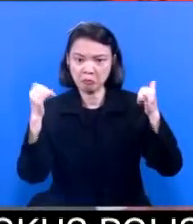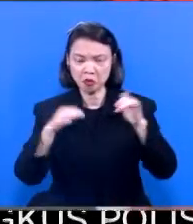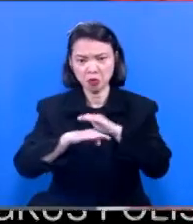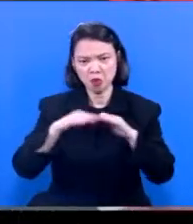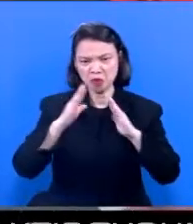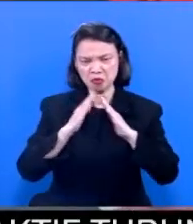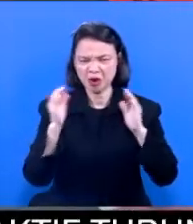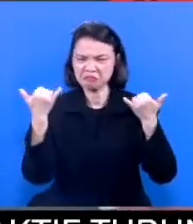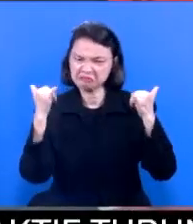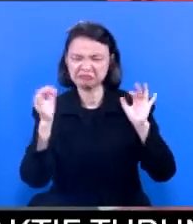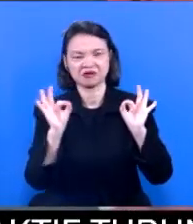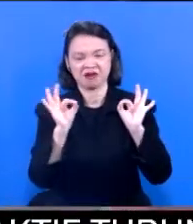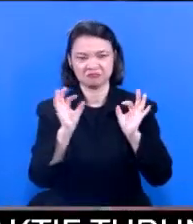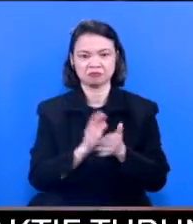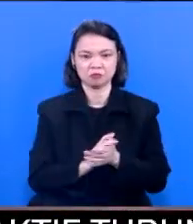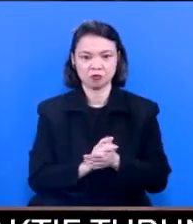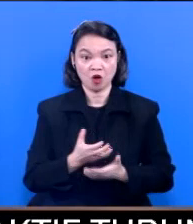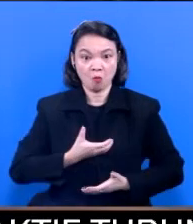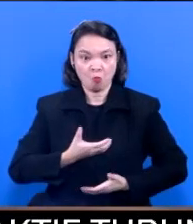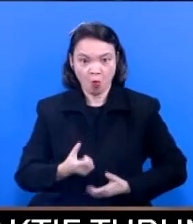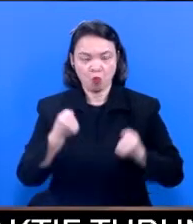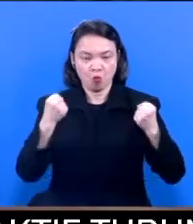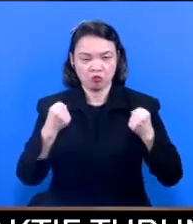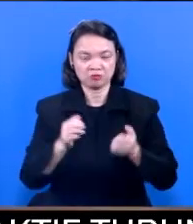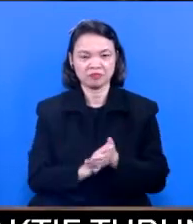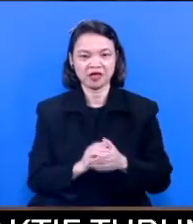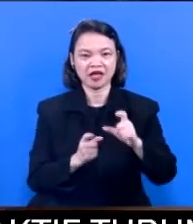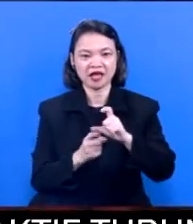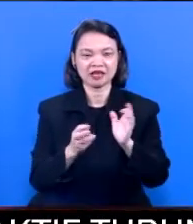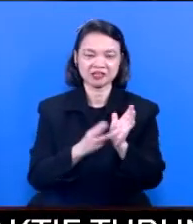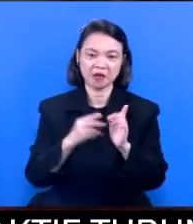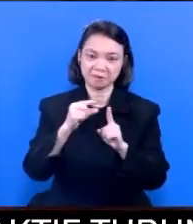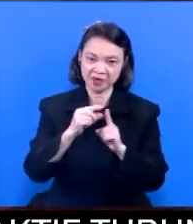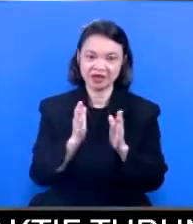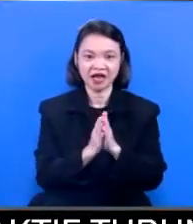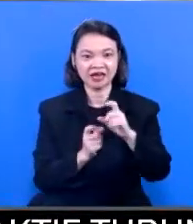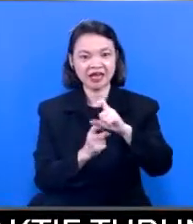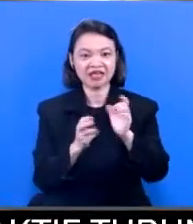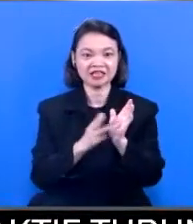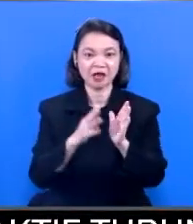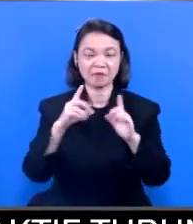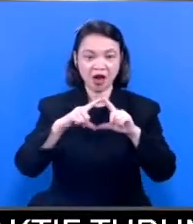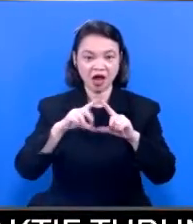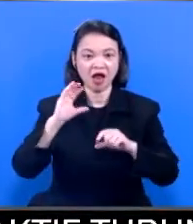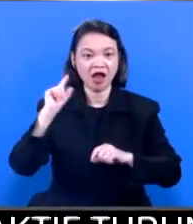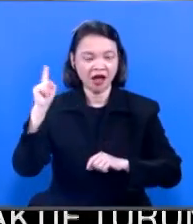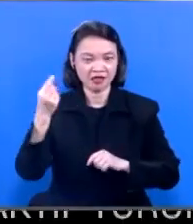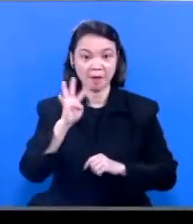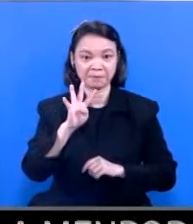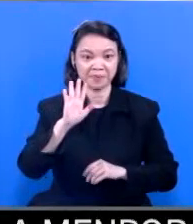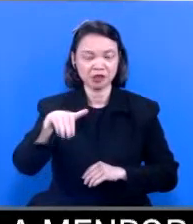bermain. Berkat tekad yang kuat, ia bisa melalui SMP dan SMA hanya 4 tahun, dengan berada di kelas kelompok belajar